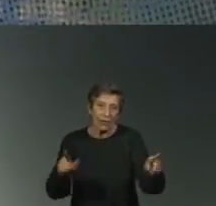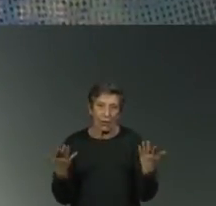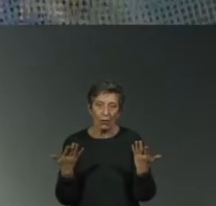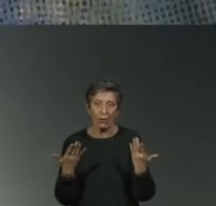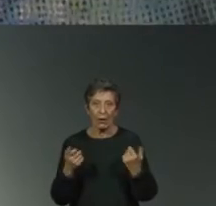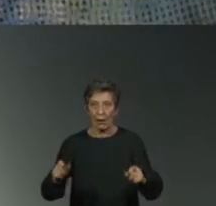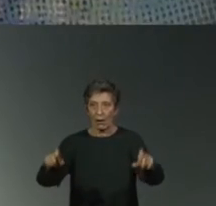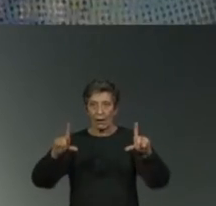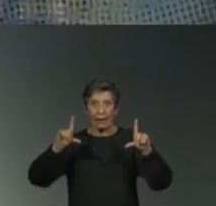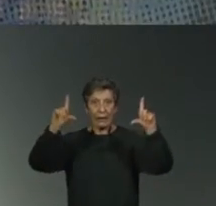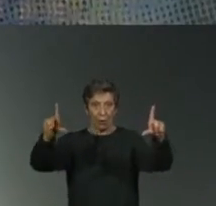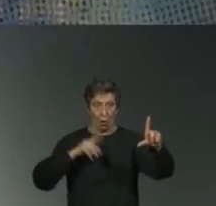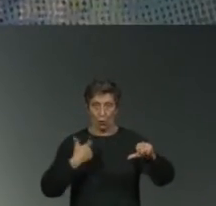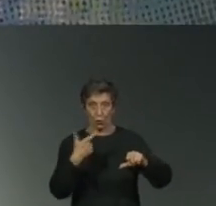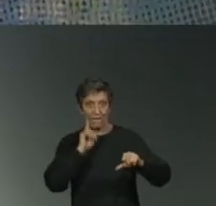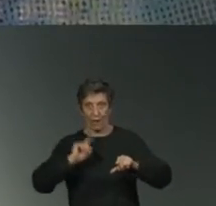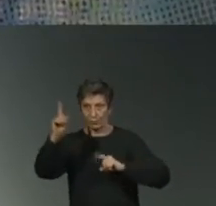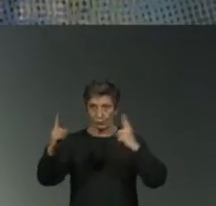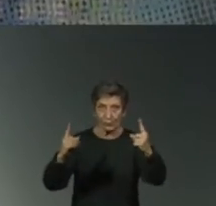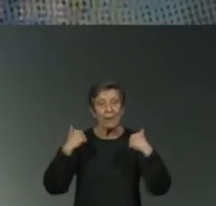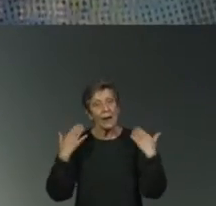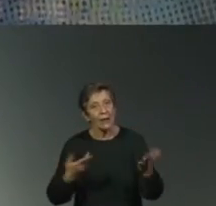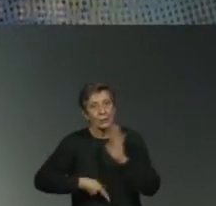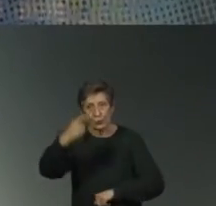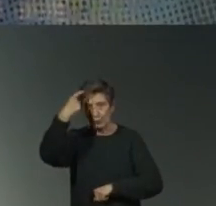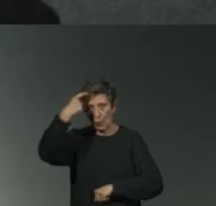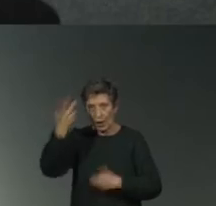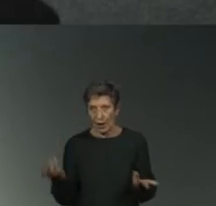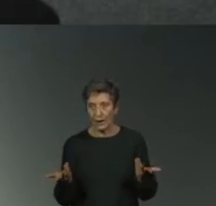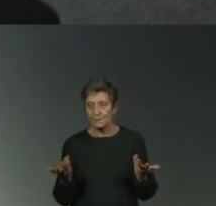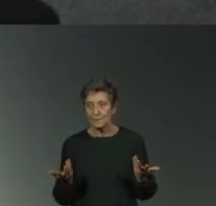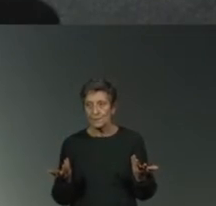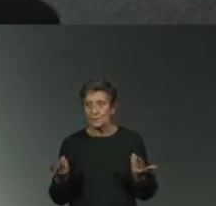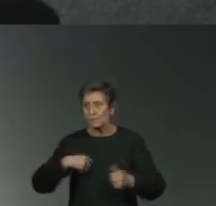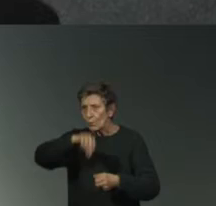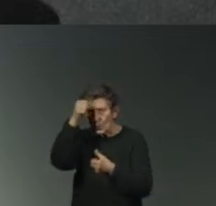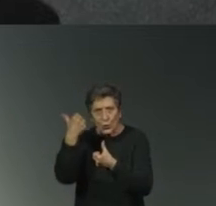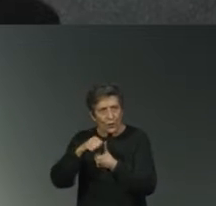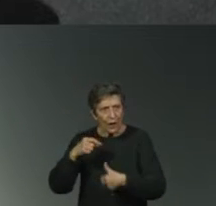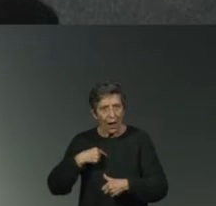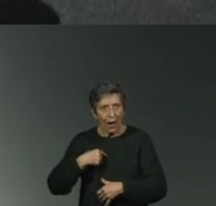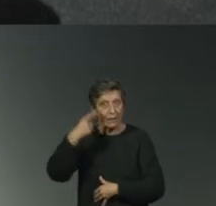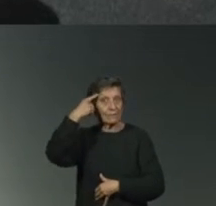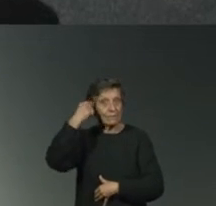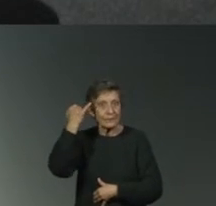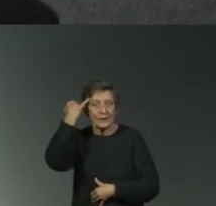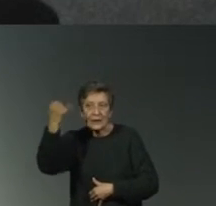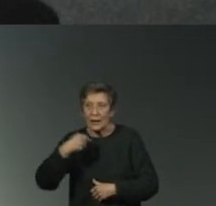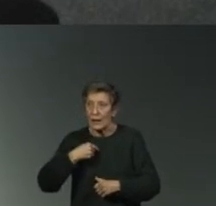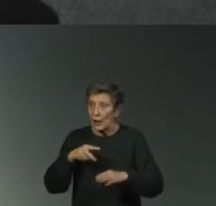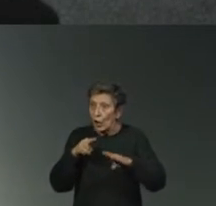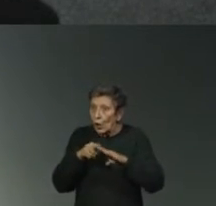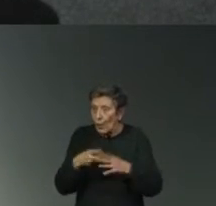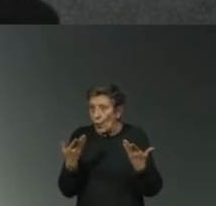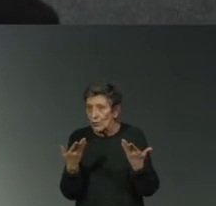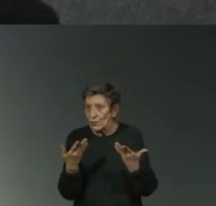femmes. Là, c'est vraiment mental. Et ce qui m'a vraiment... Je me souviens quand j'ai eu cette idée et que j'ai commencé à la